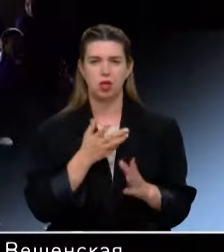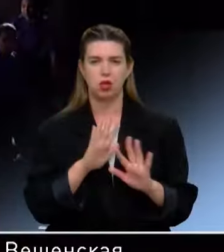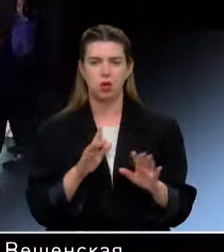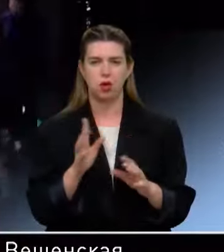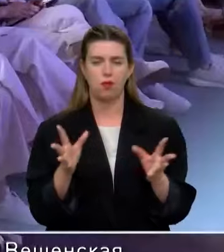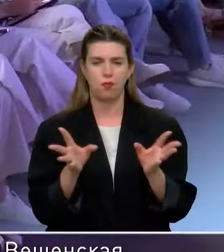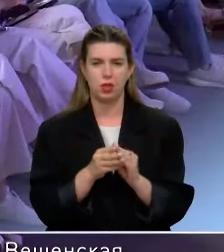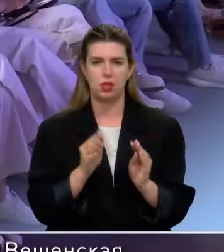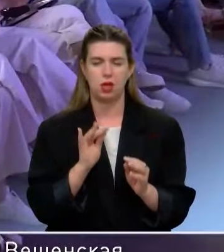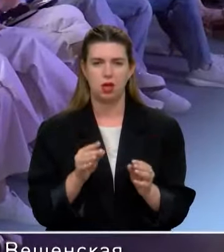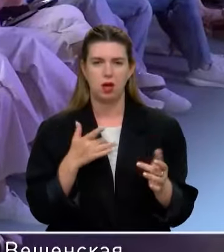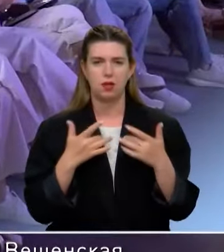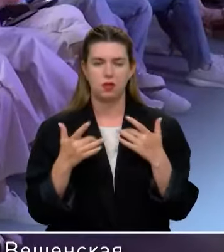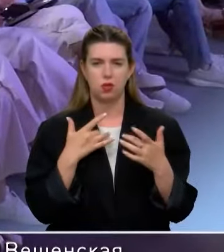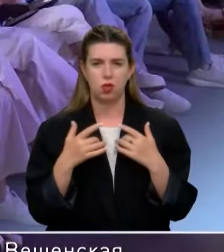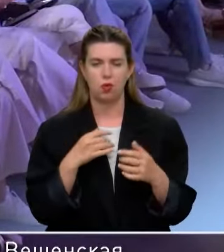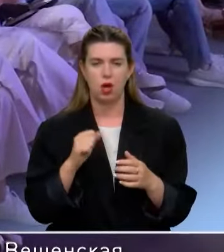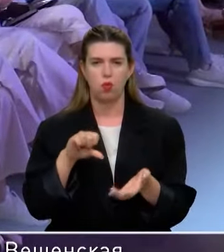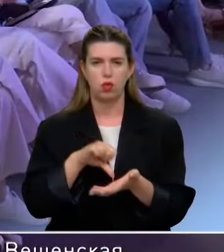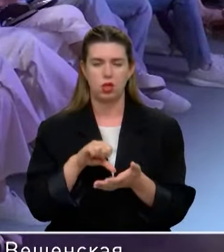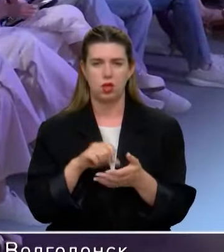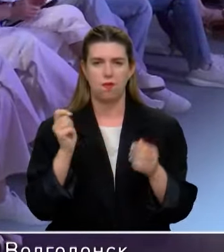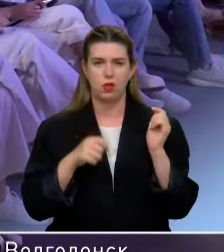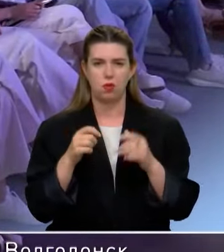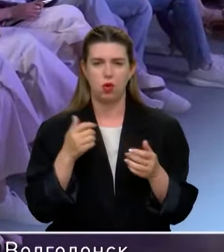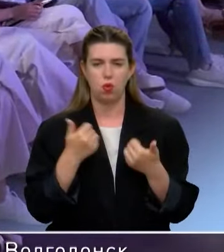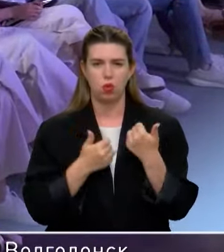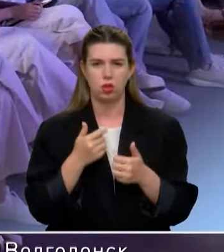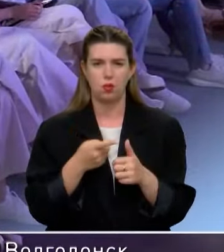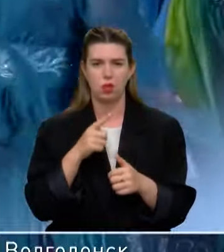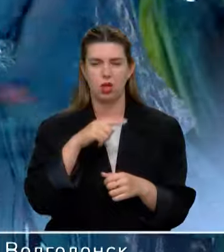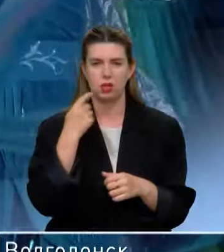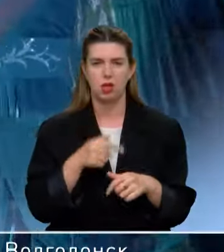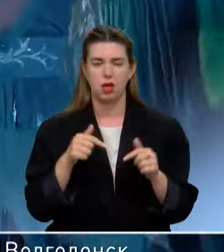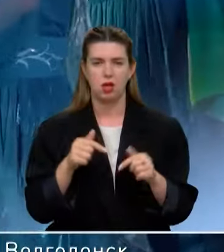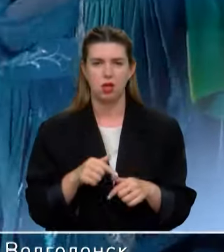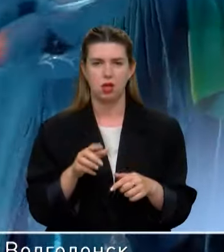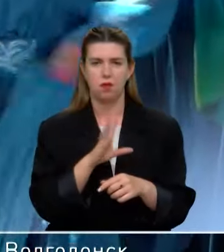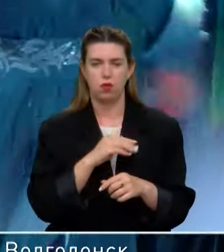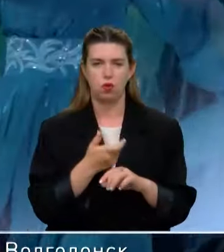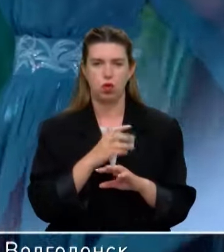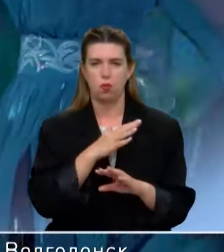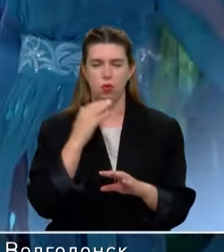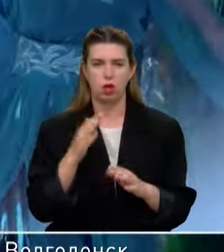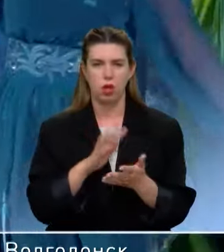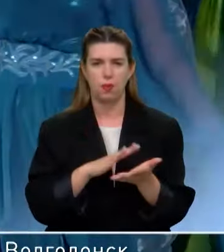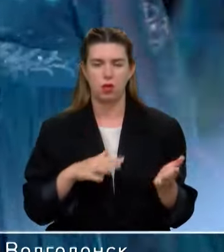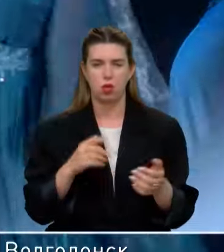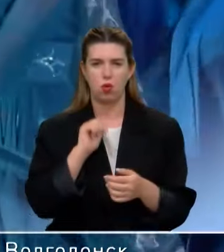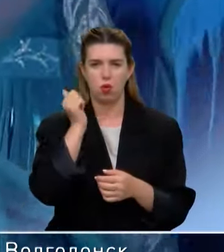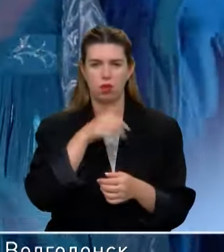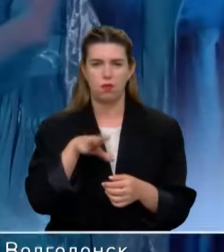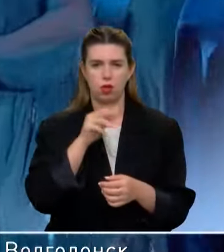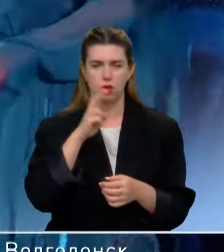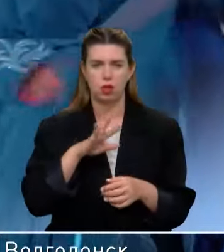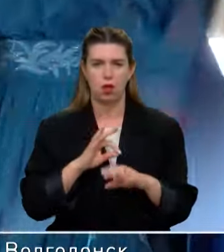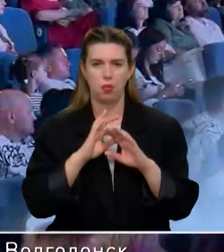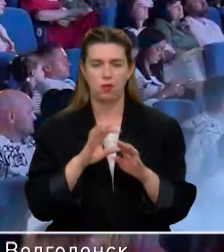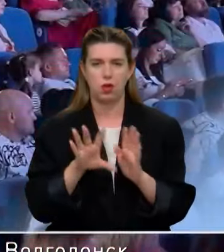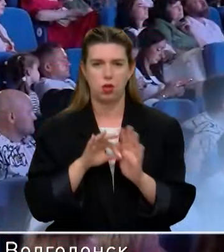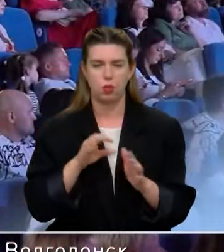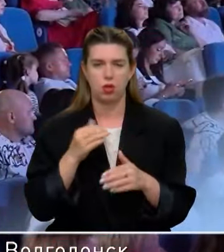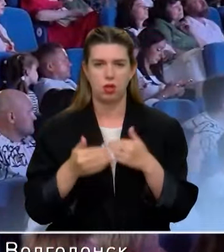единстве но и в артистизм а участников фестиваля конкурса именно России этого хоть отбавляй на протяжении года по всей стране проходили